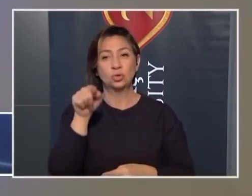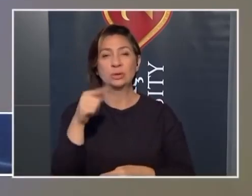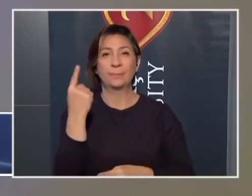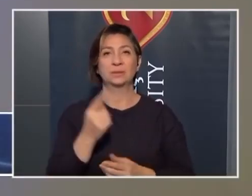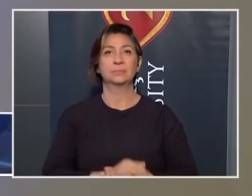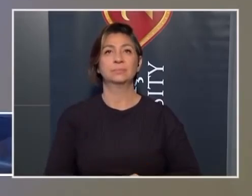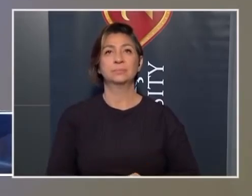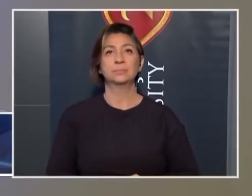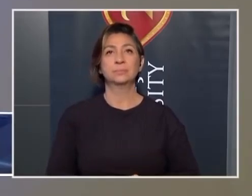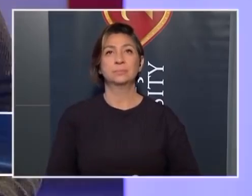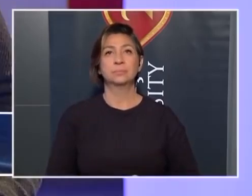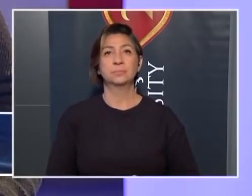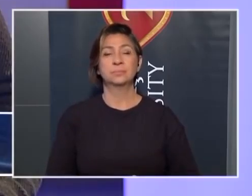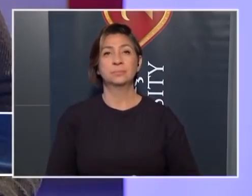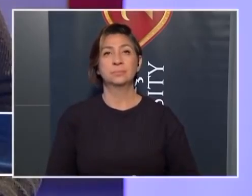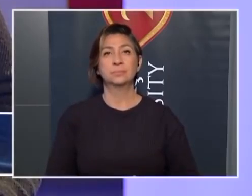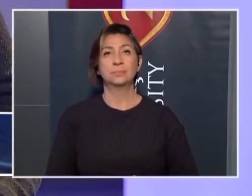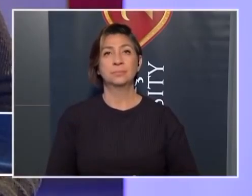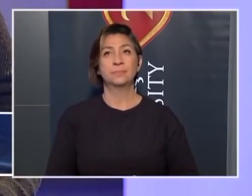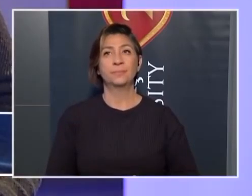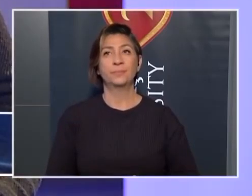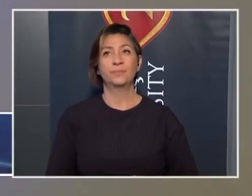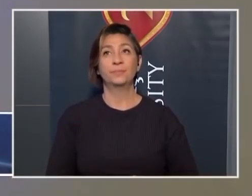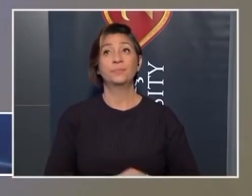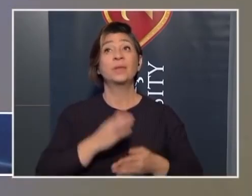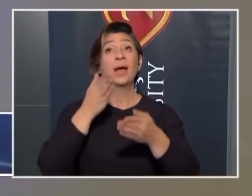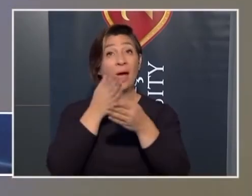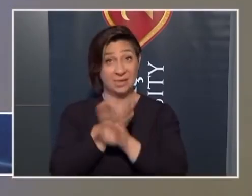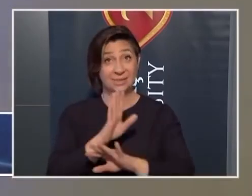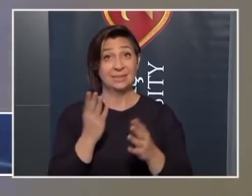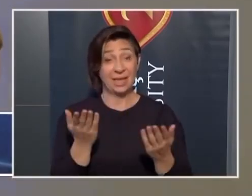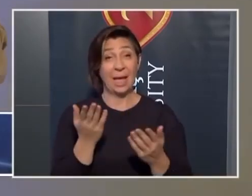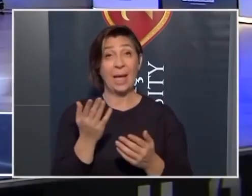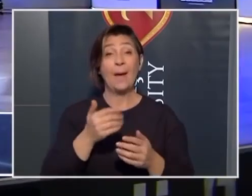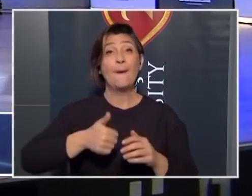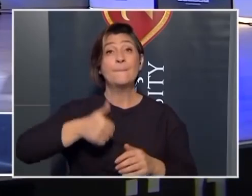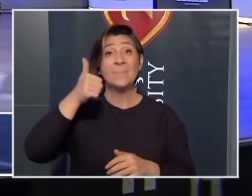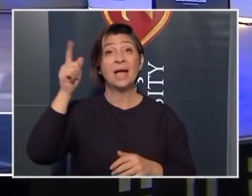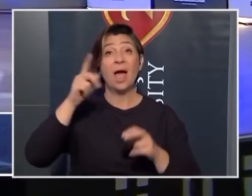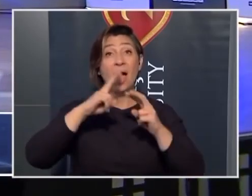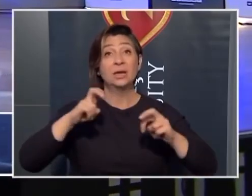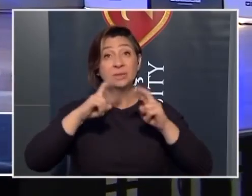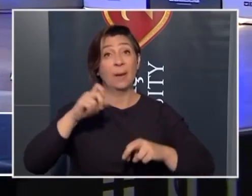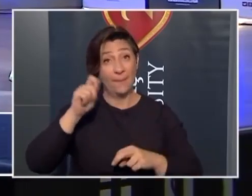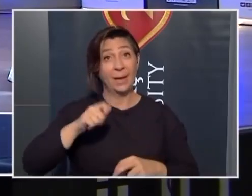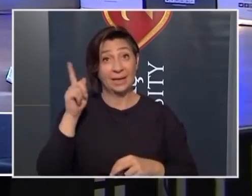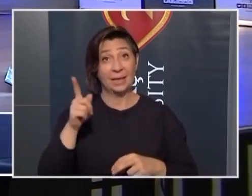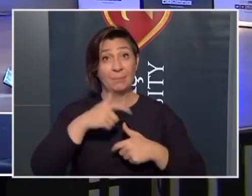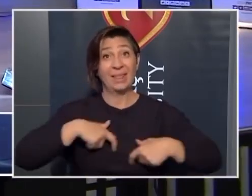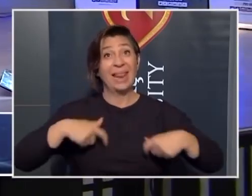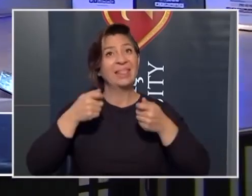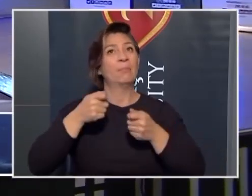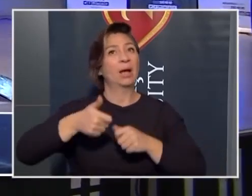%73.1. Yani aslında bakanlık da araştırma yaparken